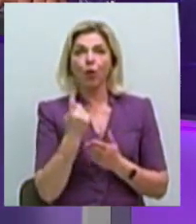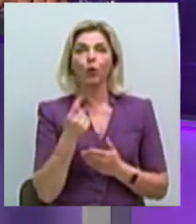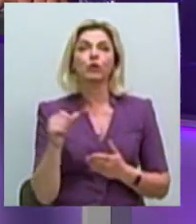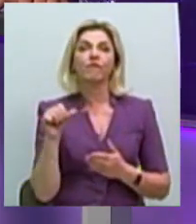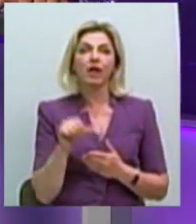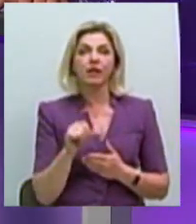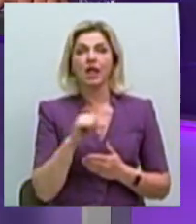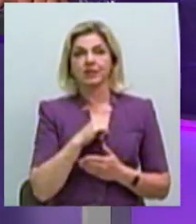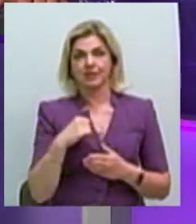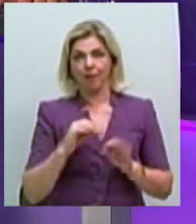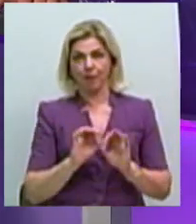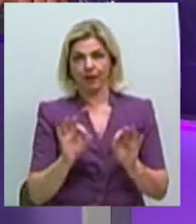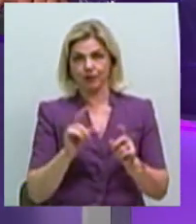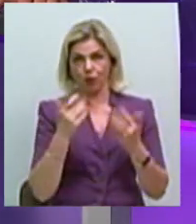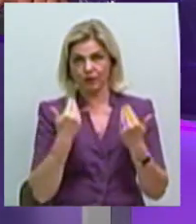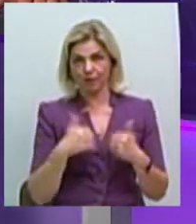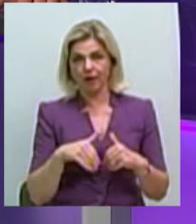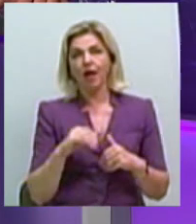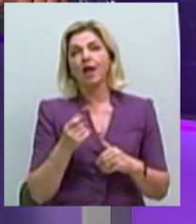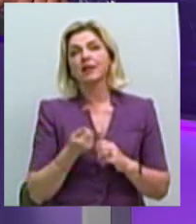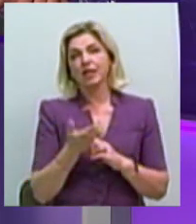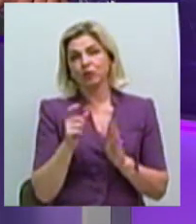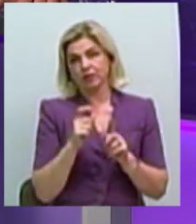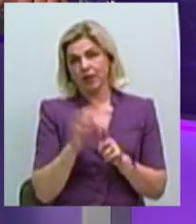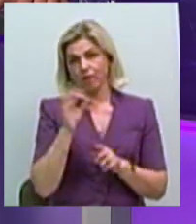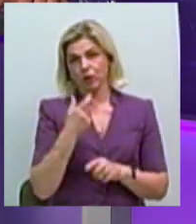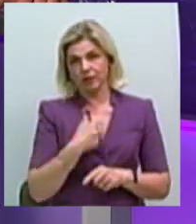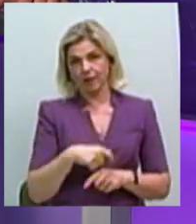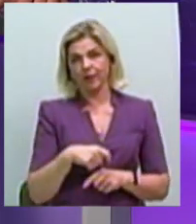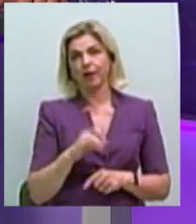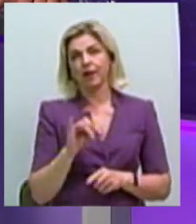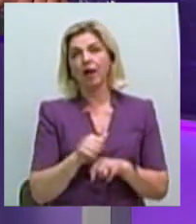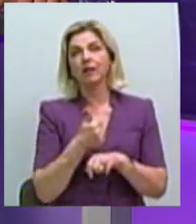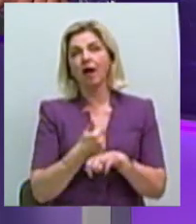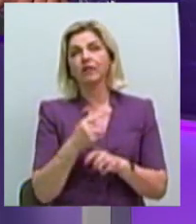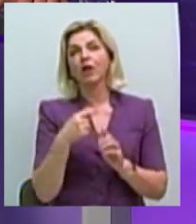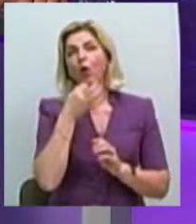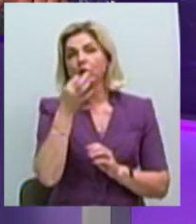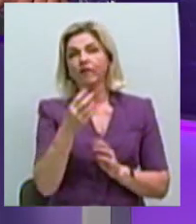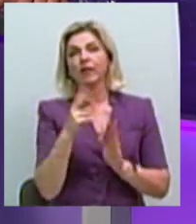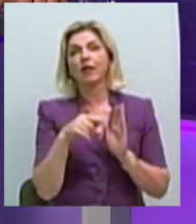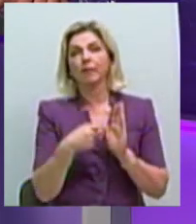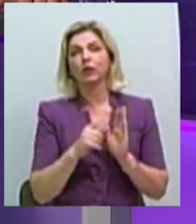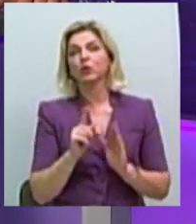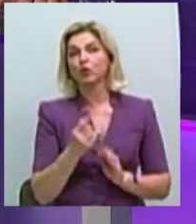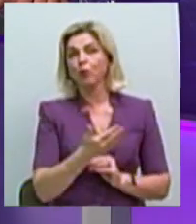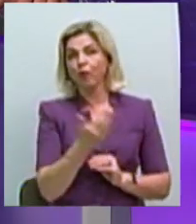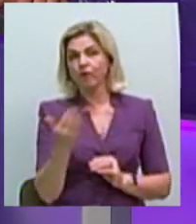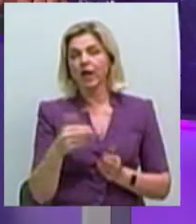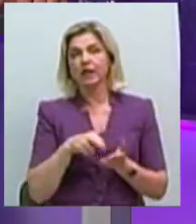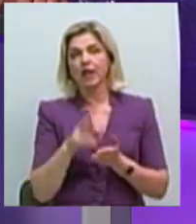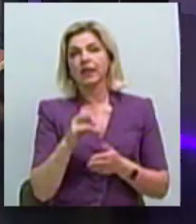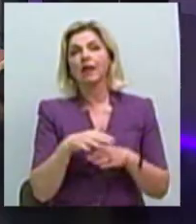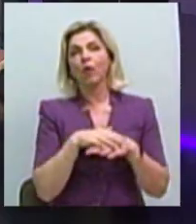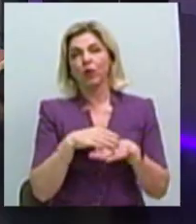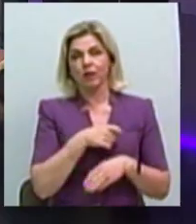на самопрезентацію. Тобто, кілька слів про себе, якщо вважаєте за потрібне. І головне, відповідь на запитання, чому саме ви йдете народні депутати.